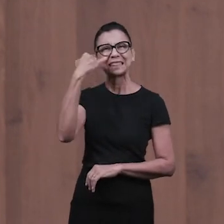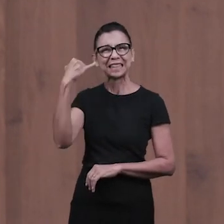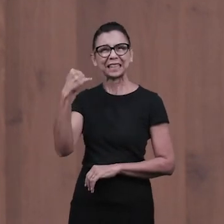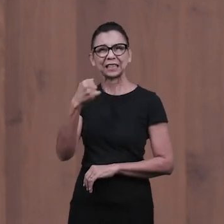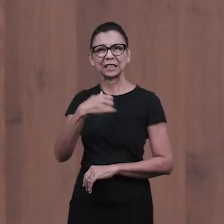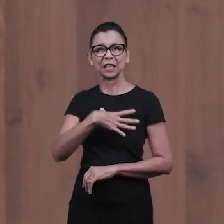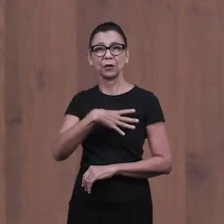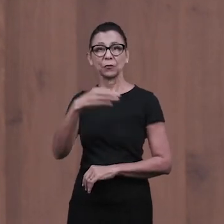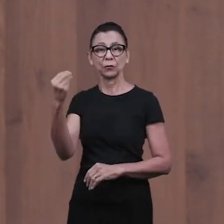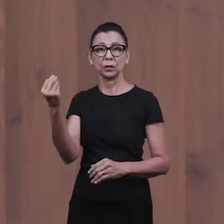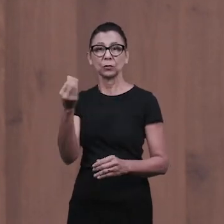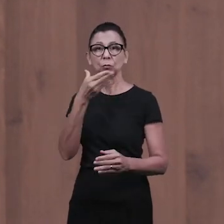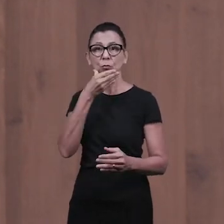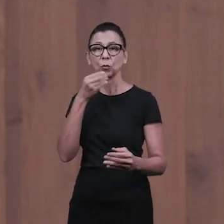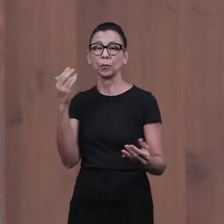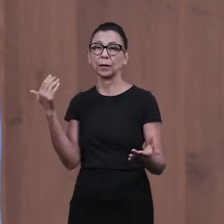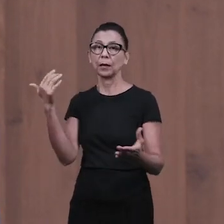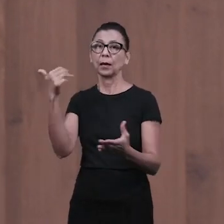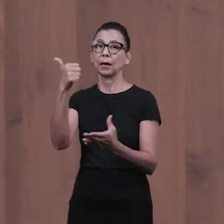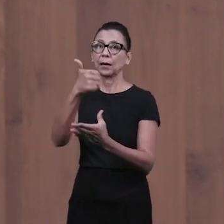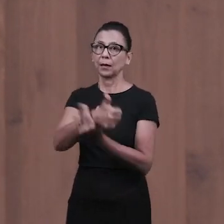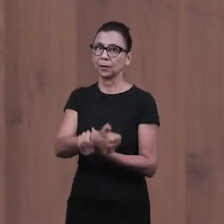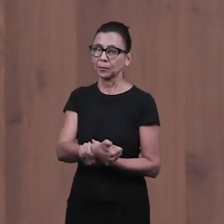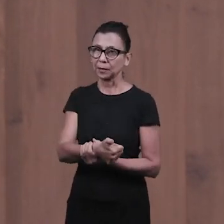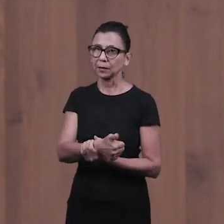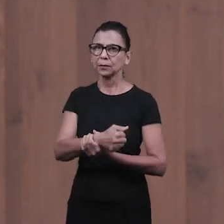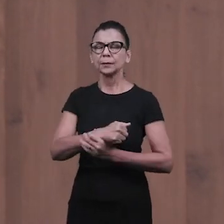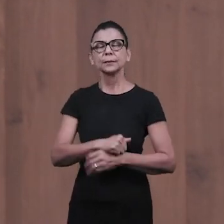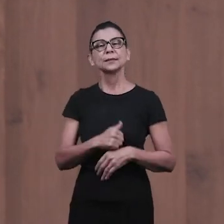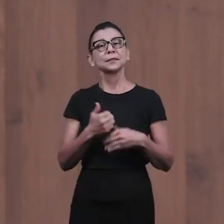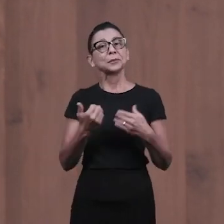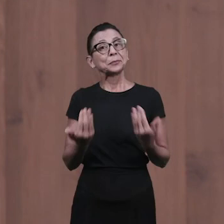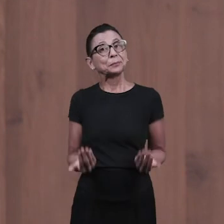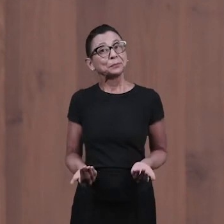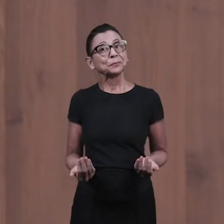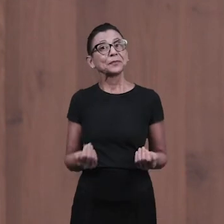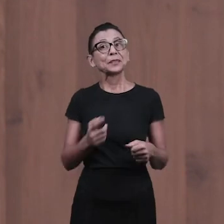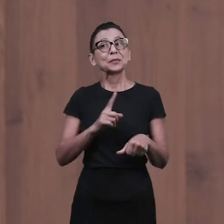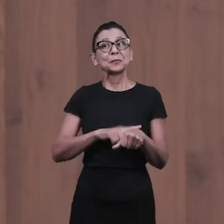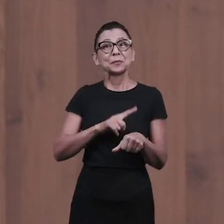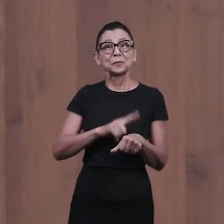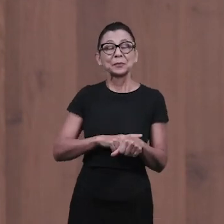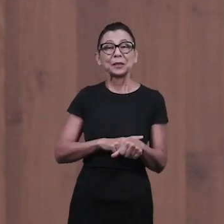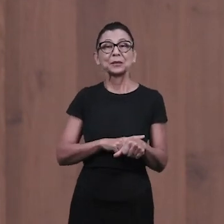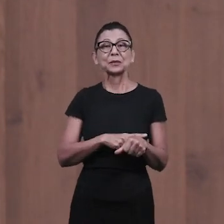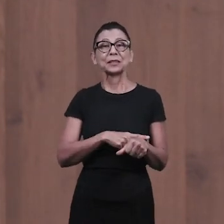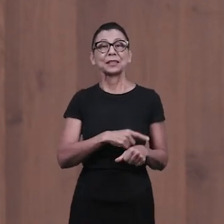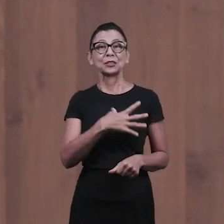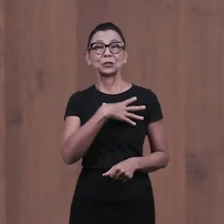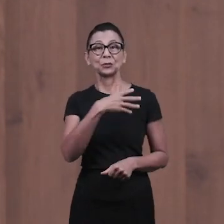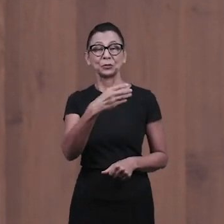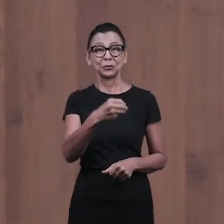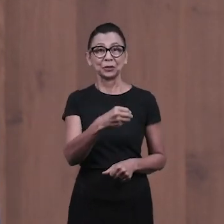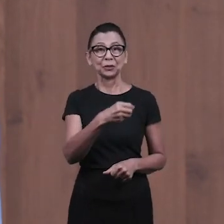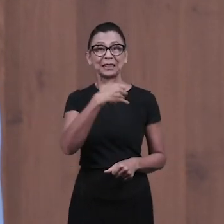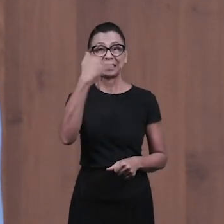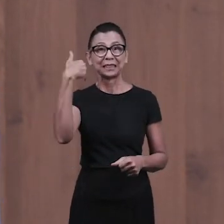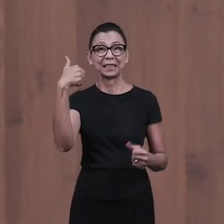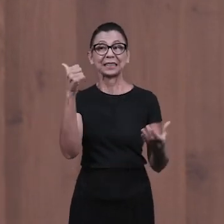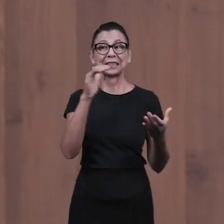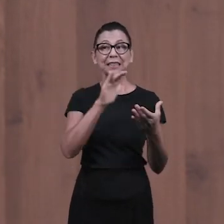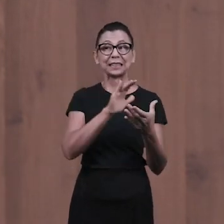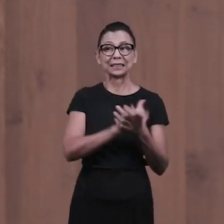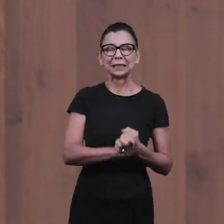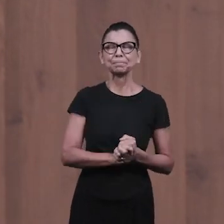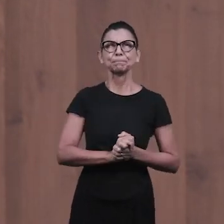d'Abraham? Oui. Quand est arrivé le moment d'Isaac de se marier, Abraham s'est préoccupé